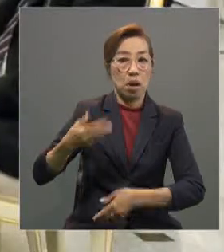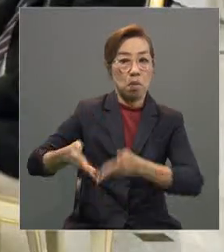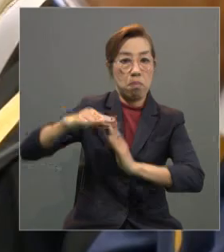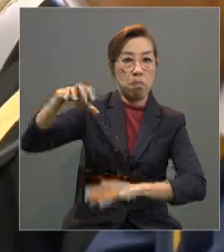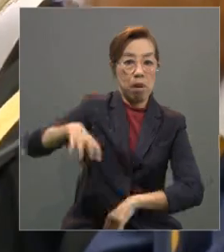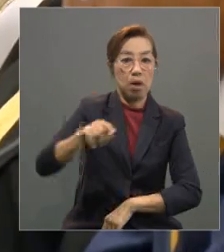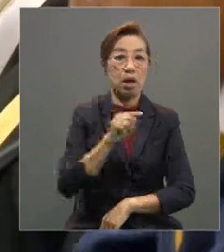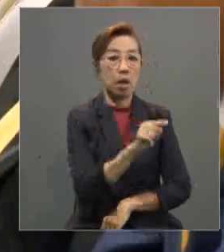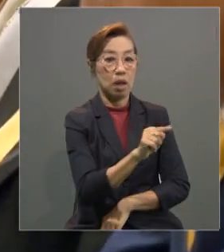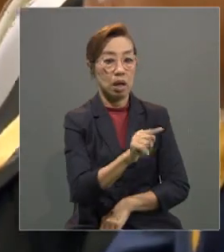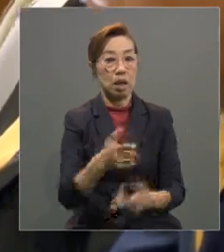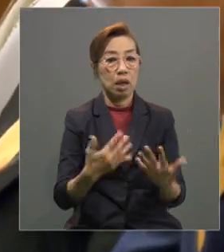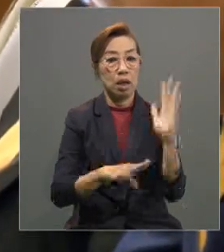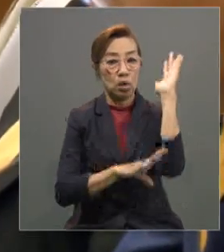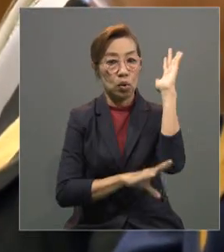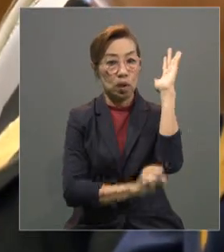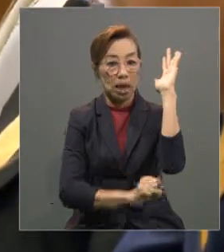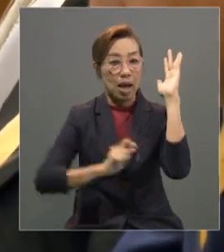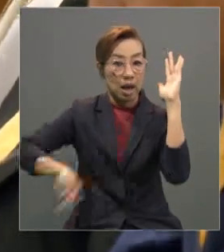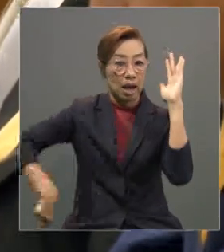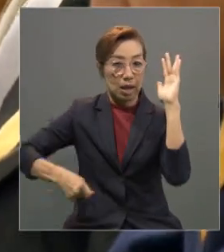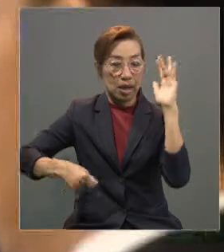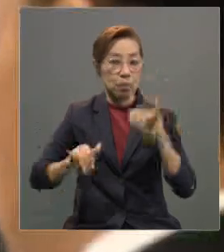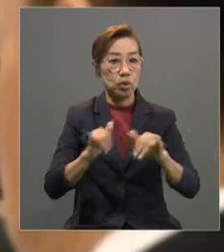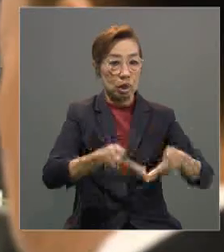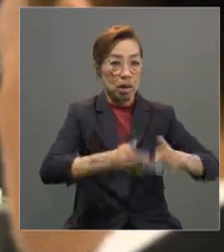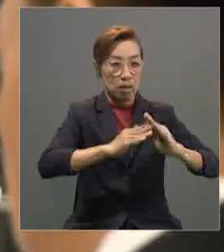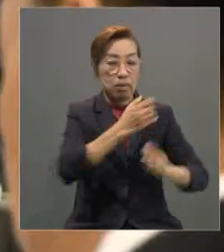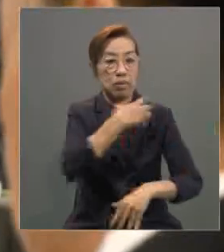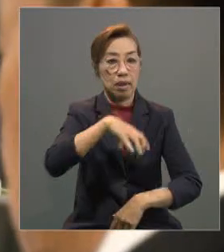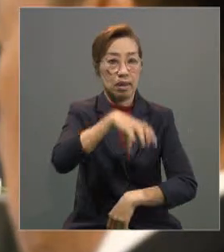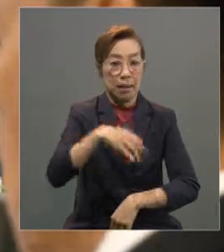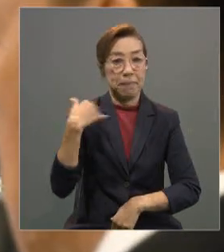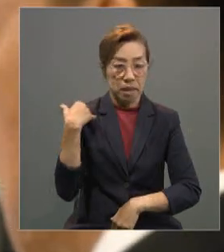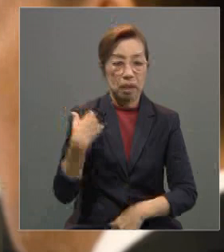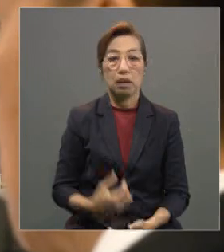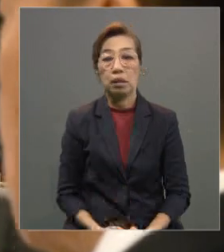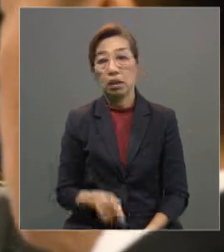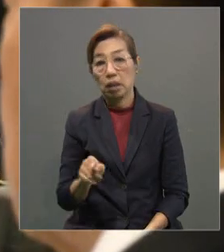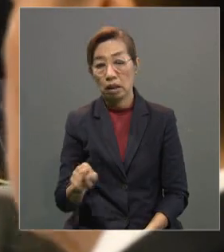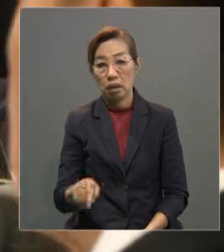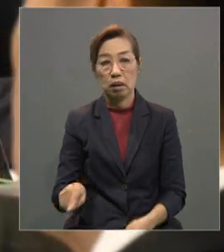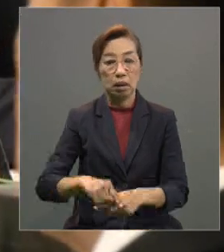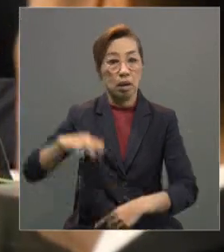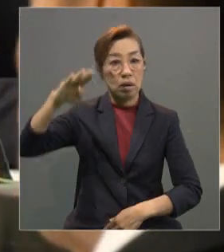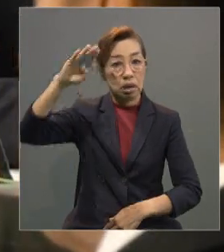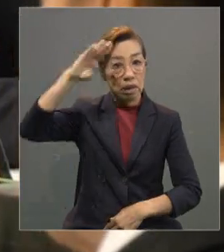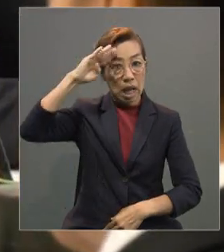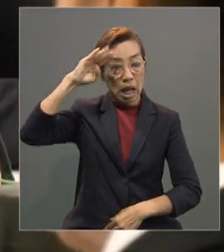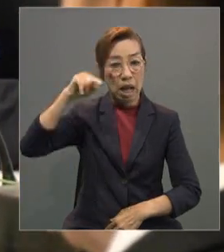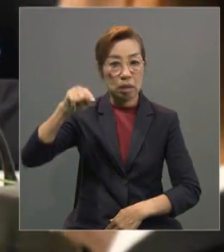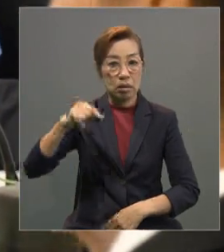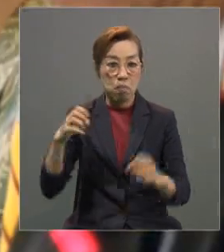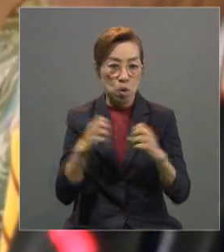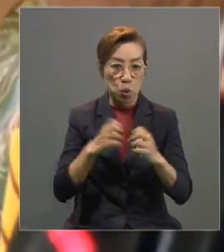สถานกงสุนใหญ่ที่จังหวัดสงขลาภายในปีนี้ส่วนด้านความมั่นคงนะไทยจะไม่ยอมให้ฝ่ายใดใช้ไทยเป็นพื้นที่แทรกแซง